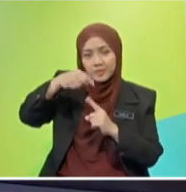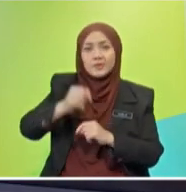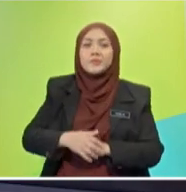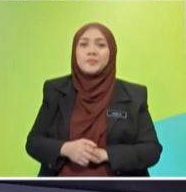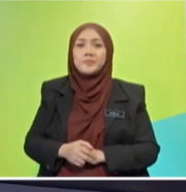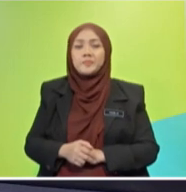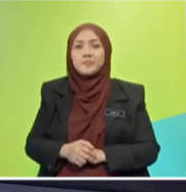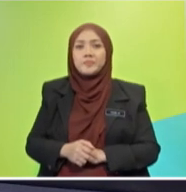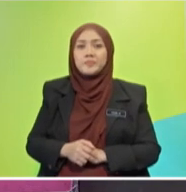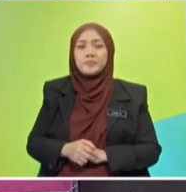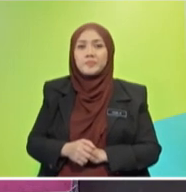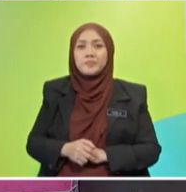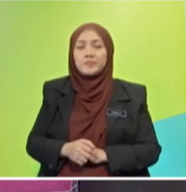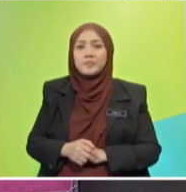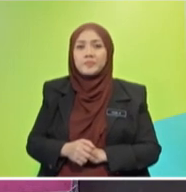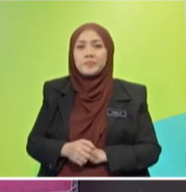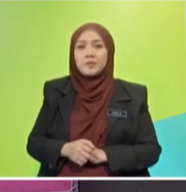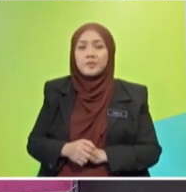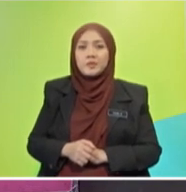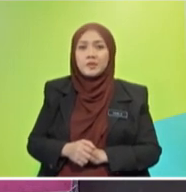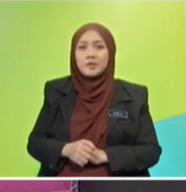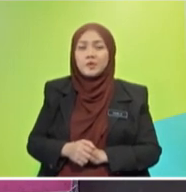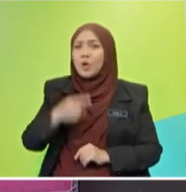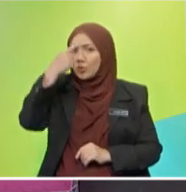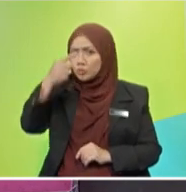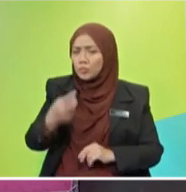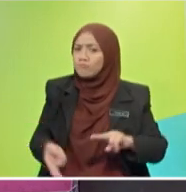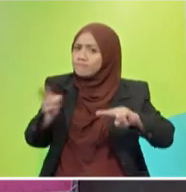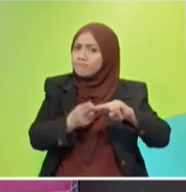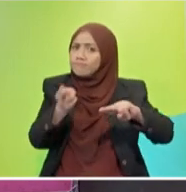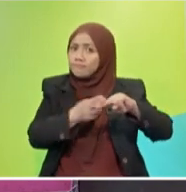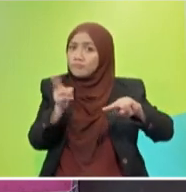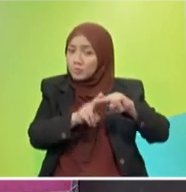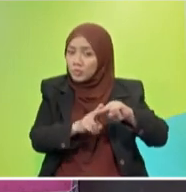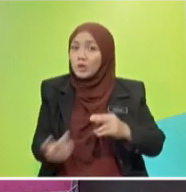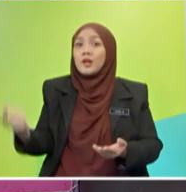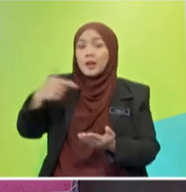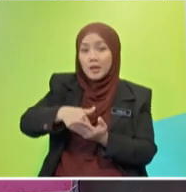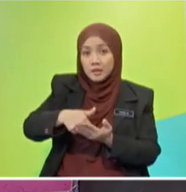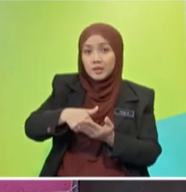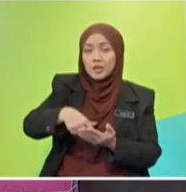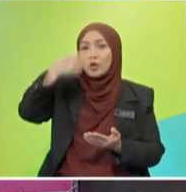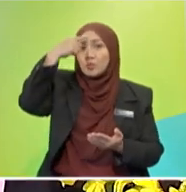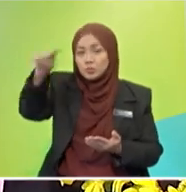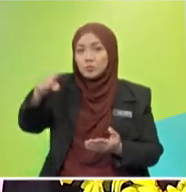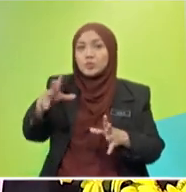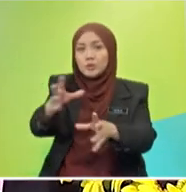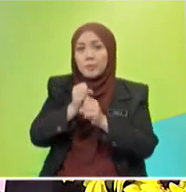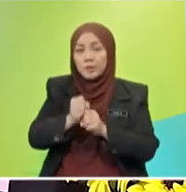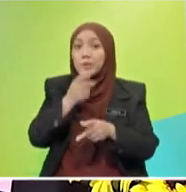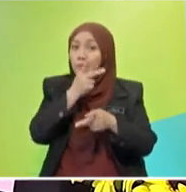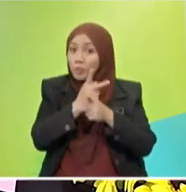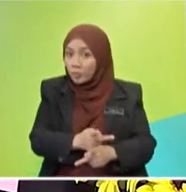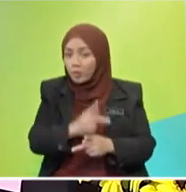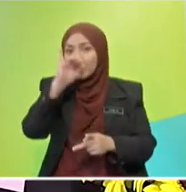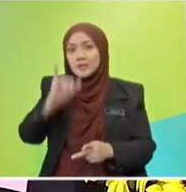dan pastinya untuk kita menambahkan dari segi pembelajaran ini mendapat pengukuhannya lebih baik